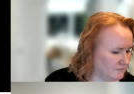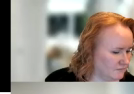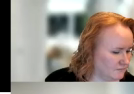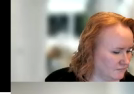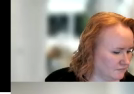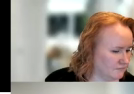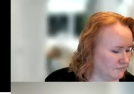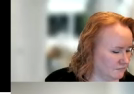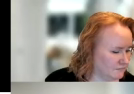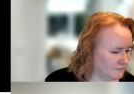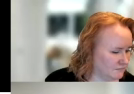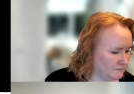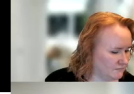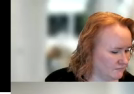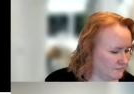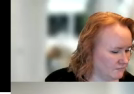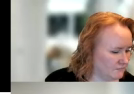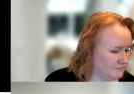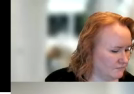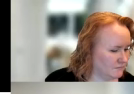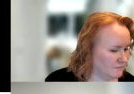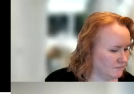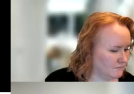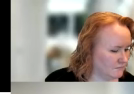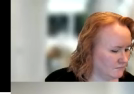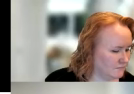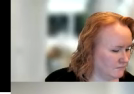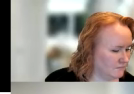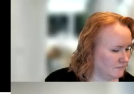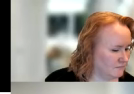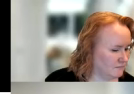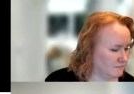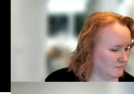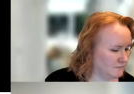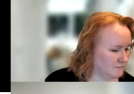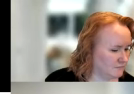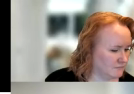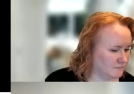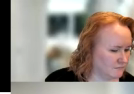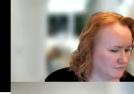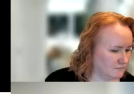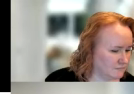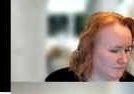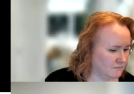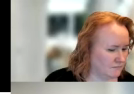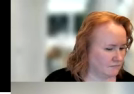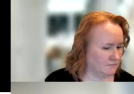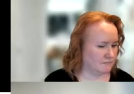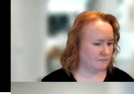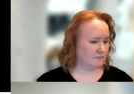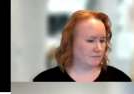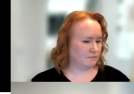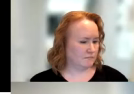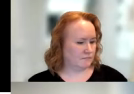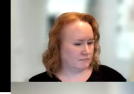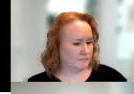producenten. Det är heller inte så mer komplicerat än att det är den som då framställer produkten eller får designet